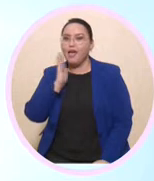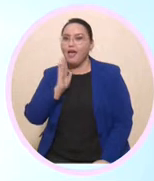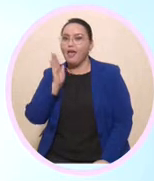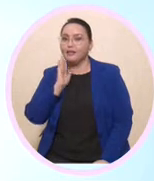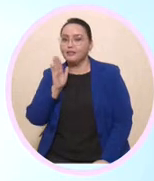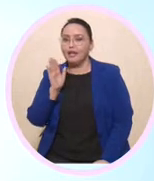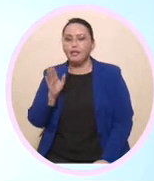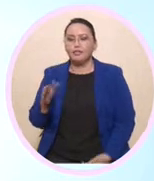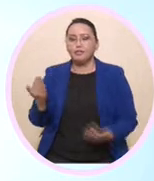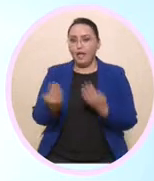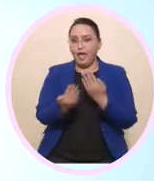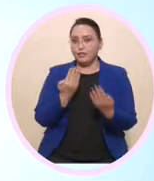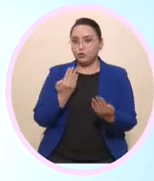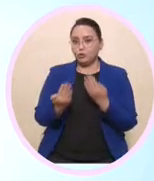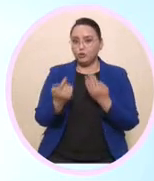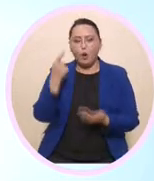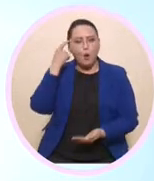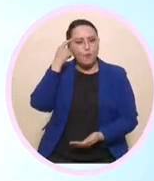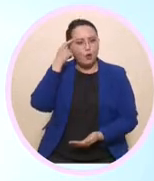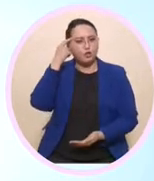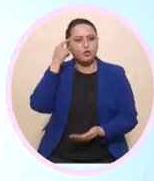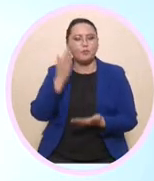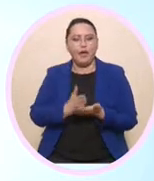хайртай жишин бодож байна хүмүүст.